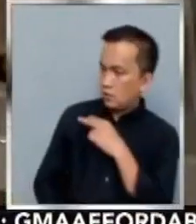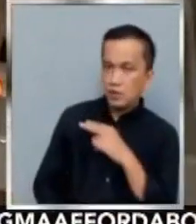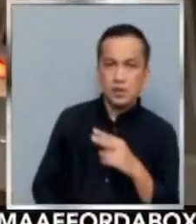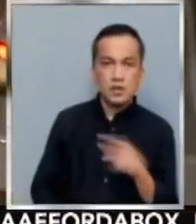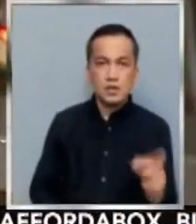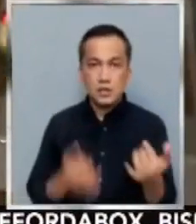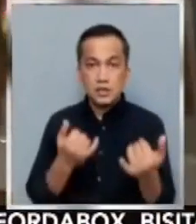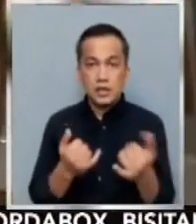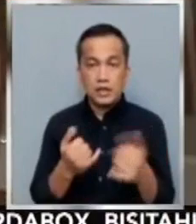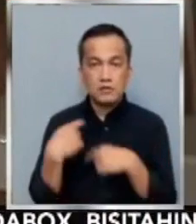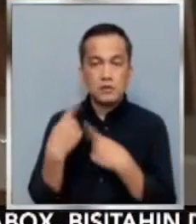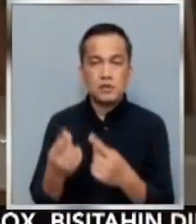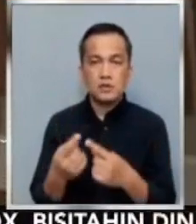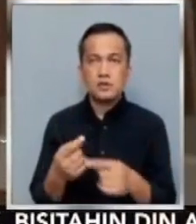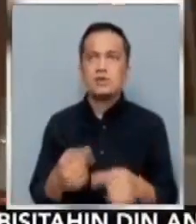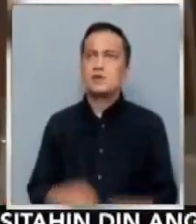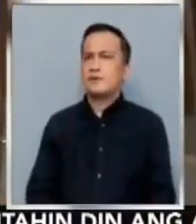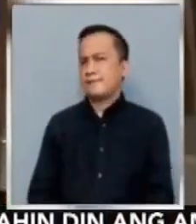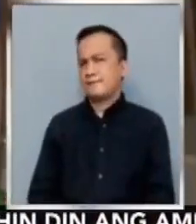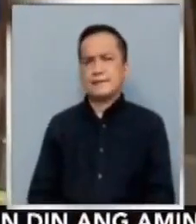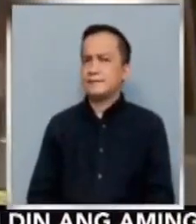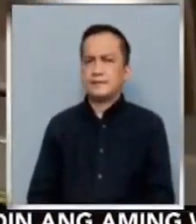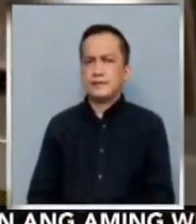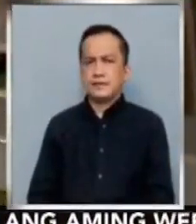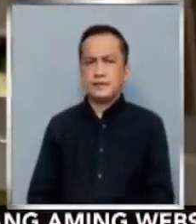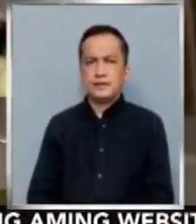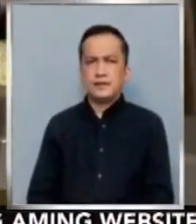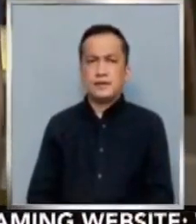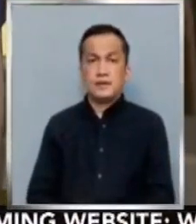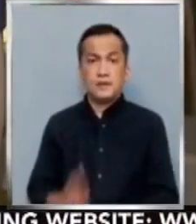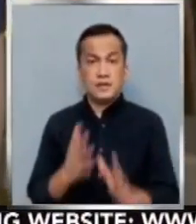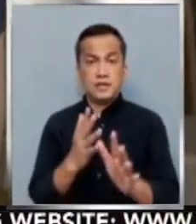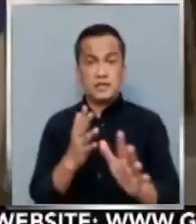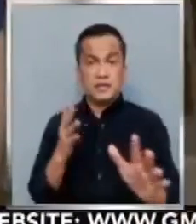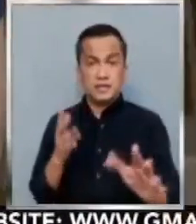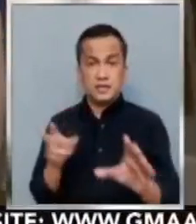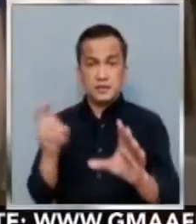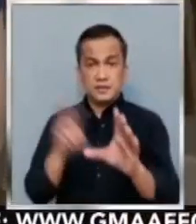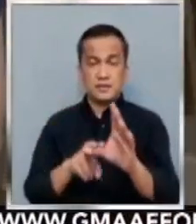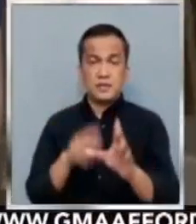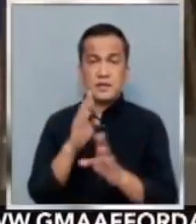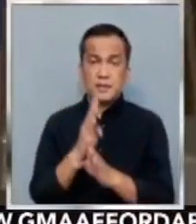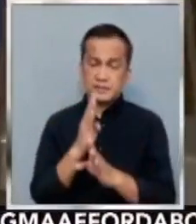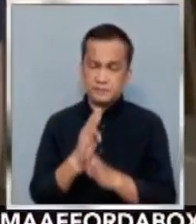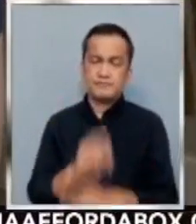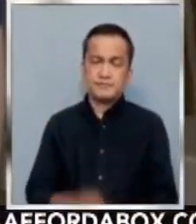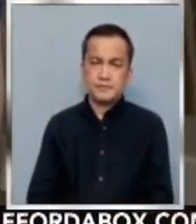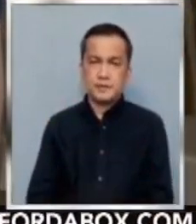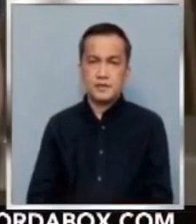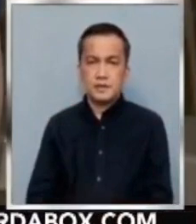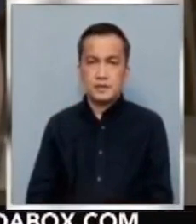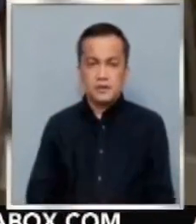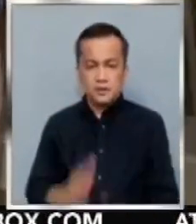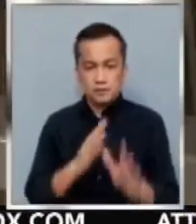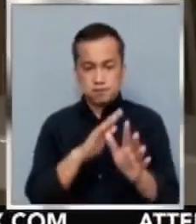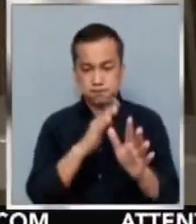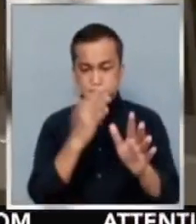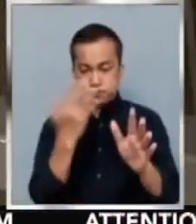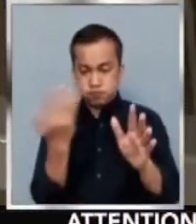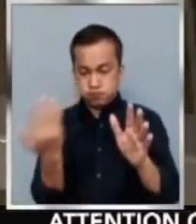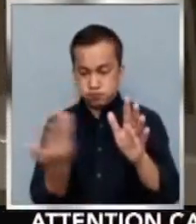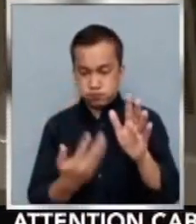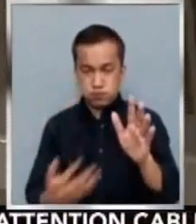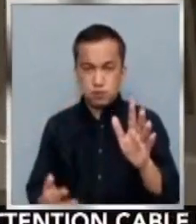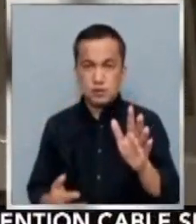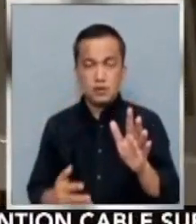ay mahaba talaga yung pila ng mga pasahero dito sa EDSA Carousel. Ano? At umaabot na yan. Dito, nandito ako sa Main Avenue pero umaabot na